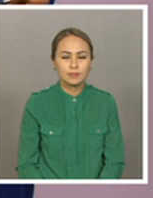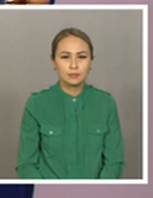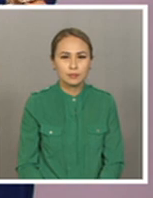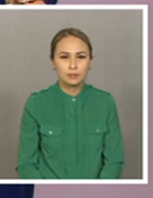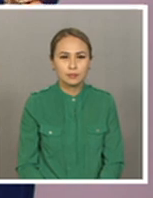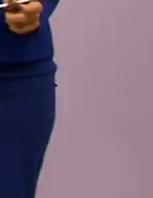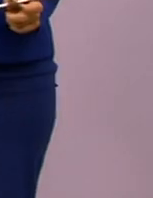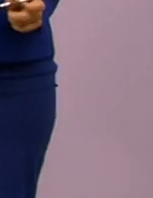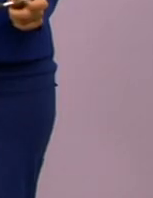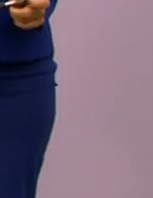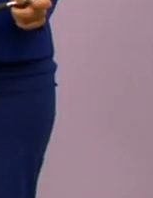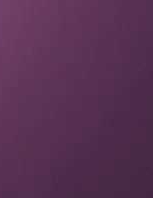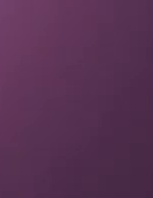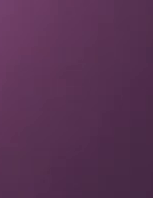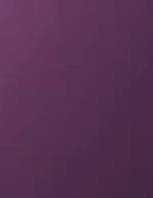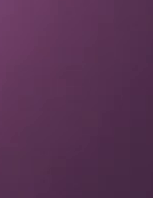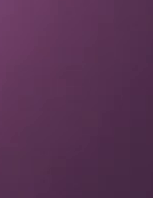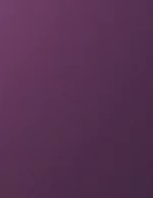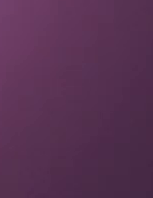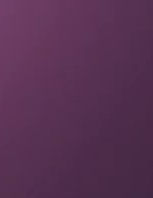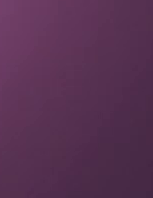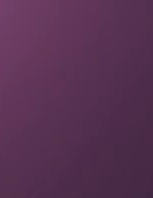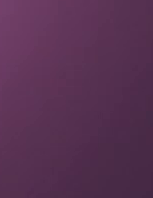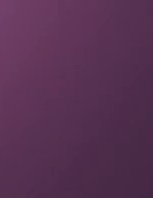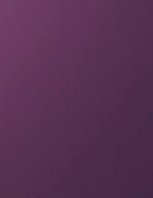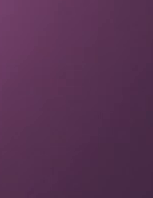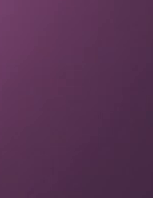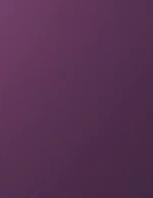аяқталды. Сау болыңдар!